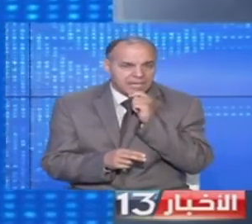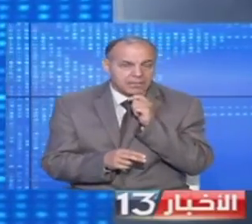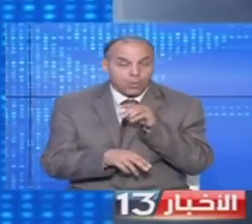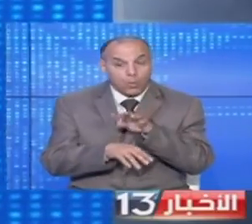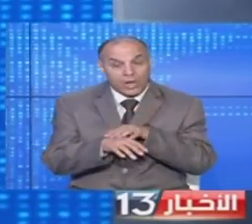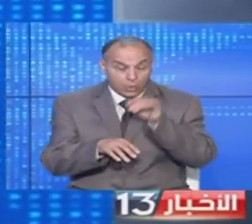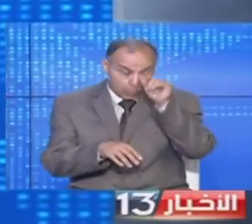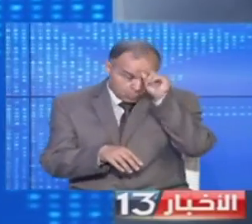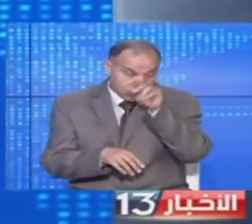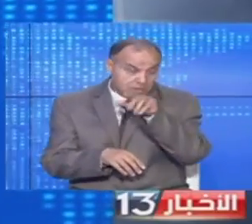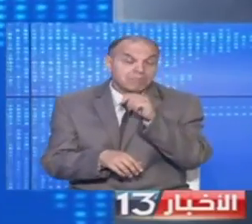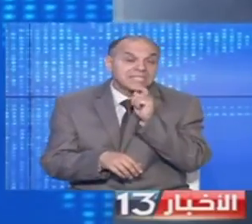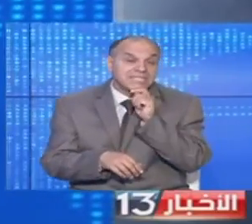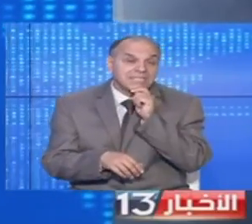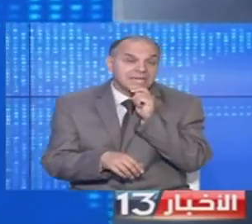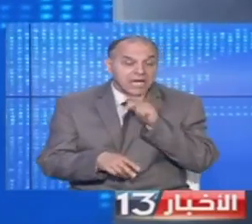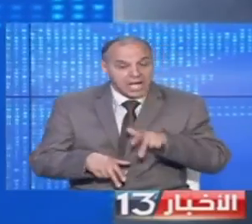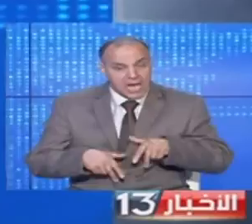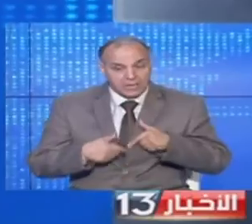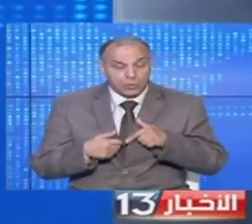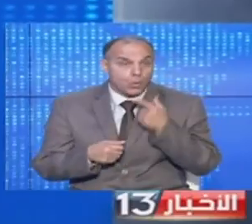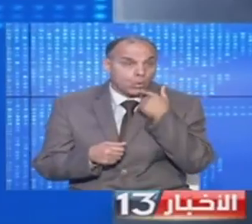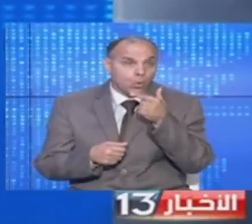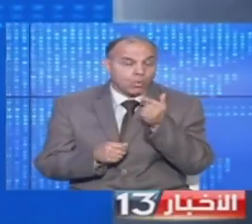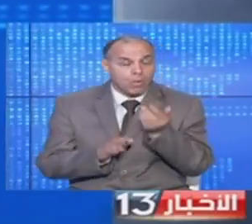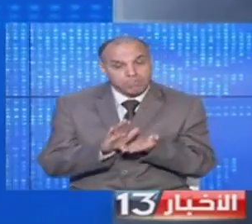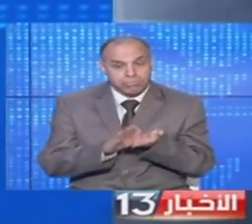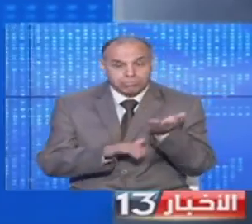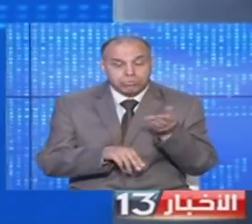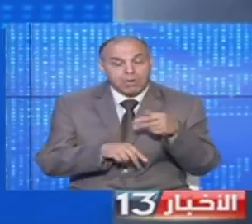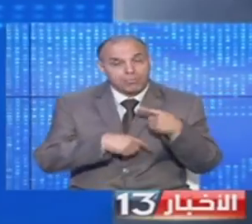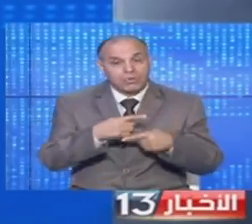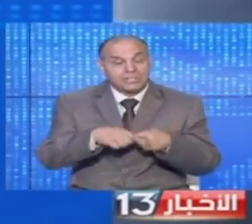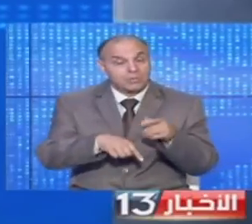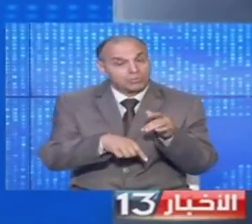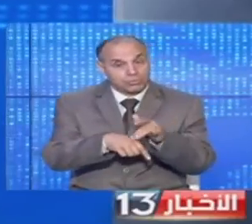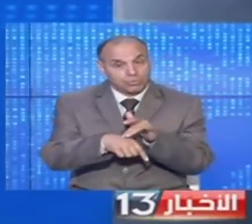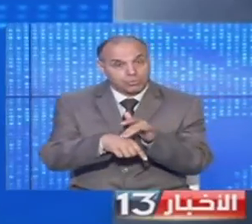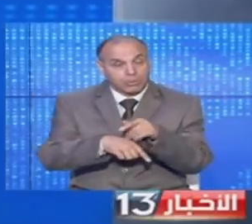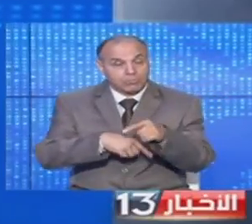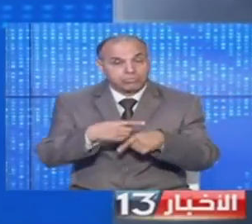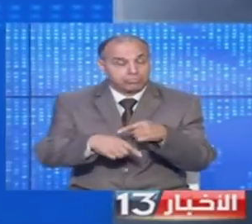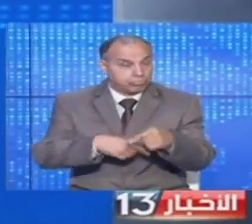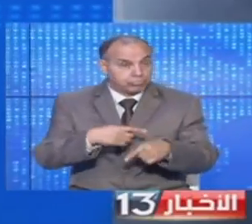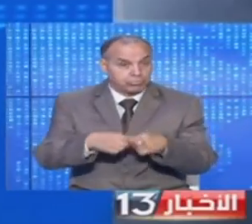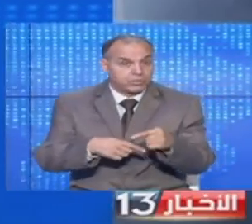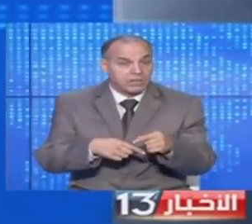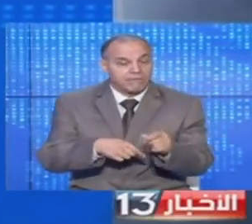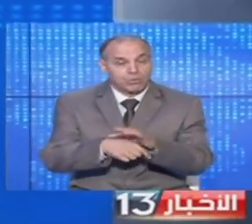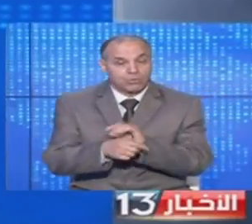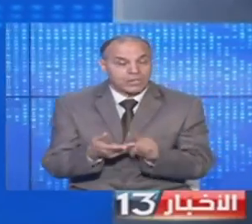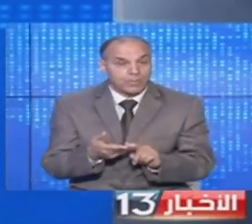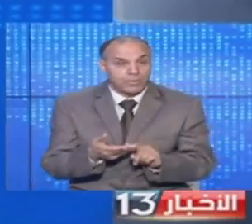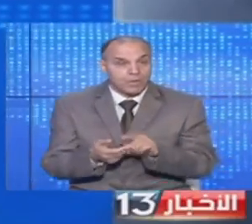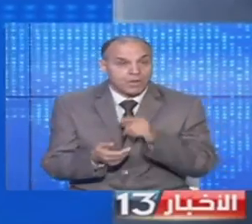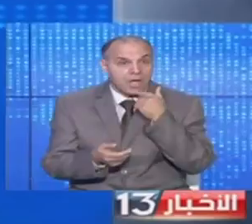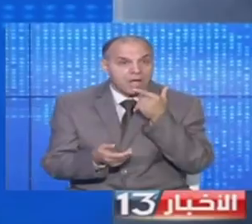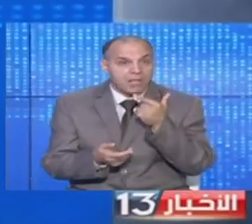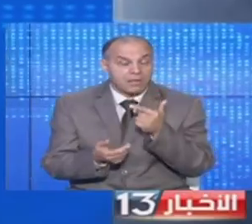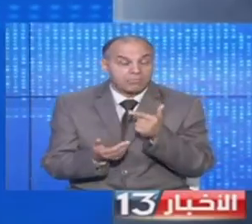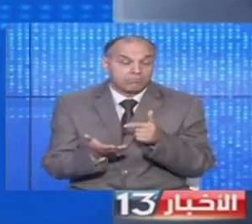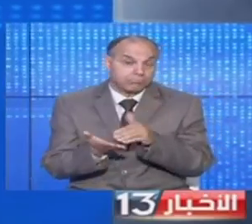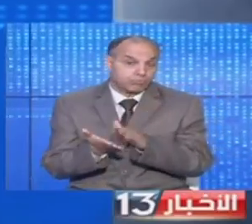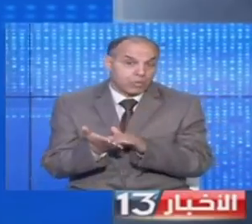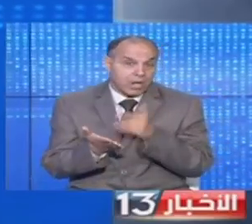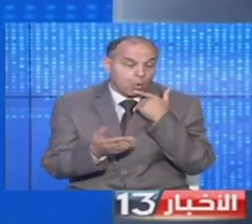ولايات الجمهوريه يعيش على وقع ارتفاع متواصل في نسق ال اصابات بفيروس كورونا ياتي ذلك